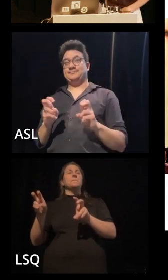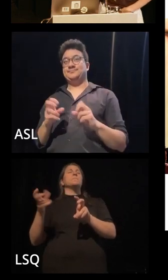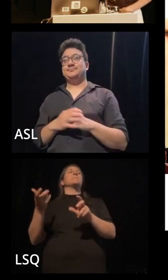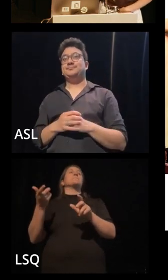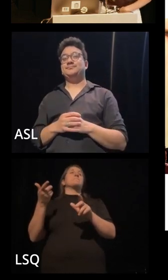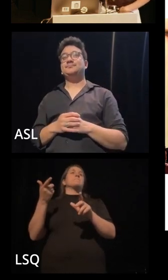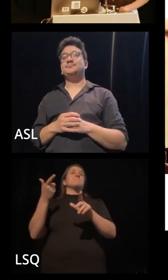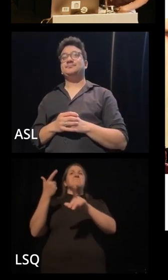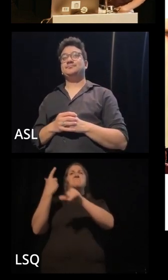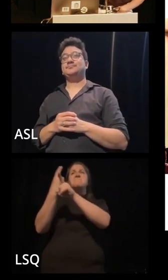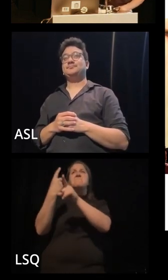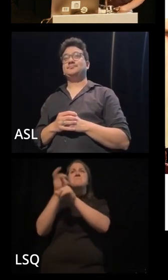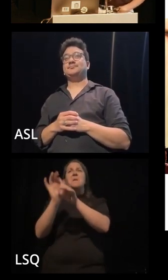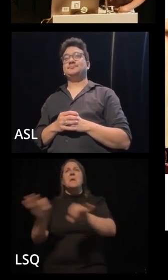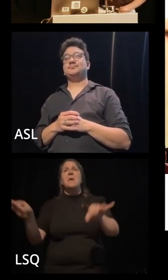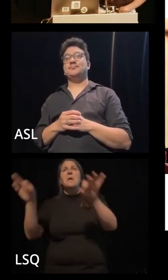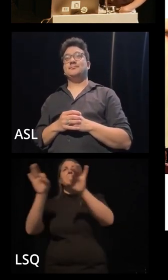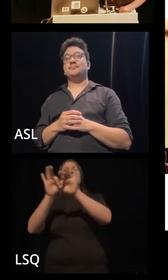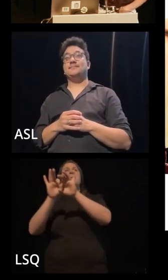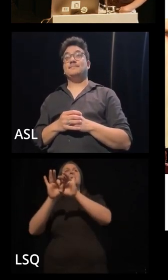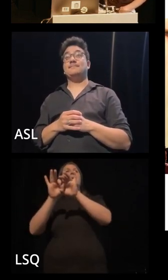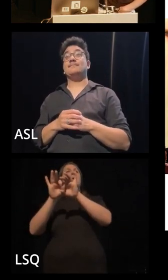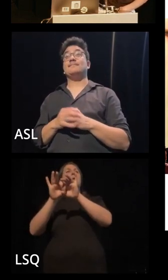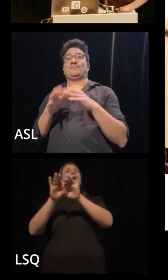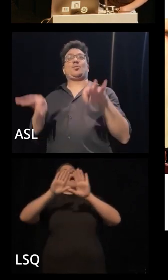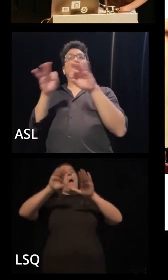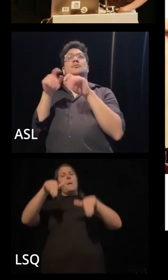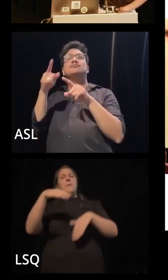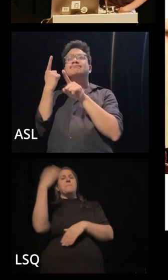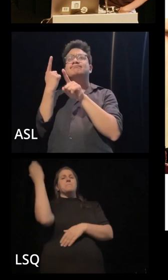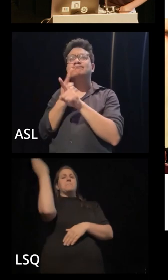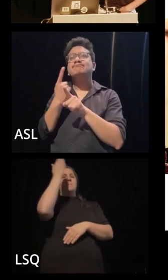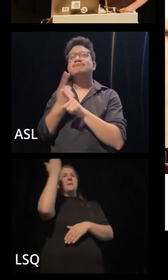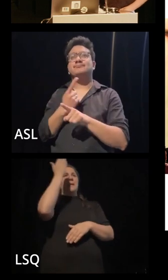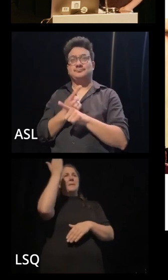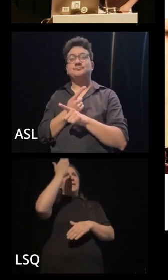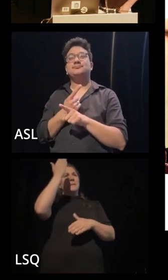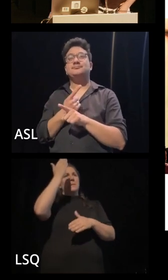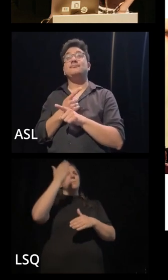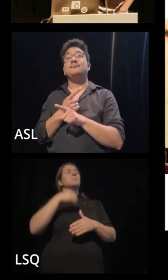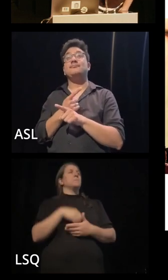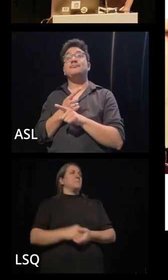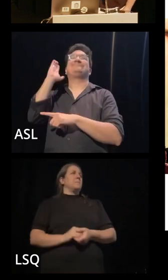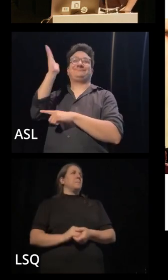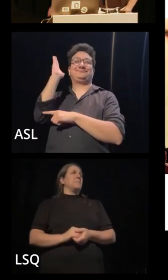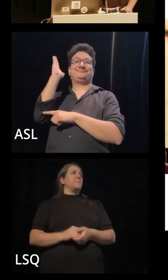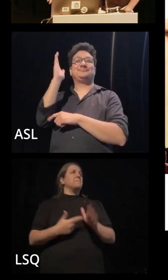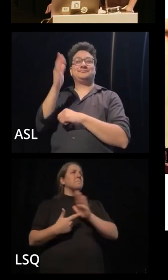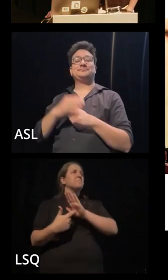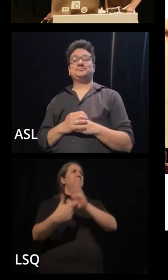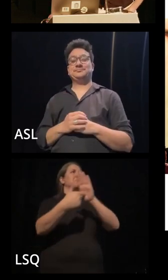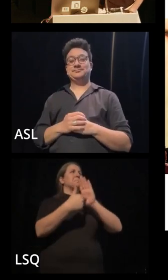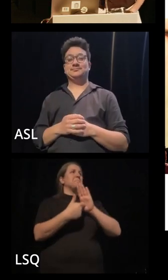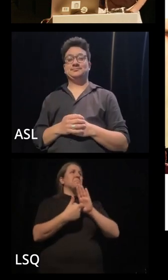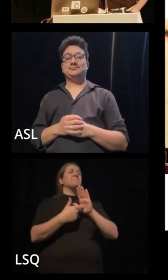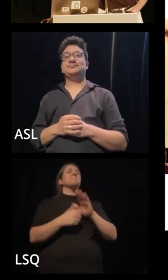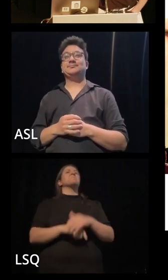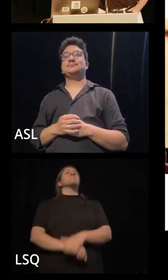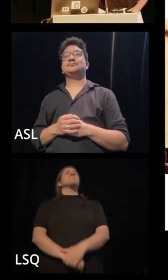que c'est fait la présentation en avril. C'est très récent.